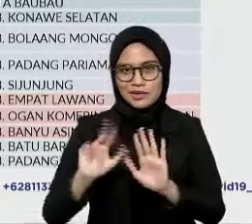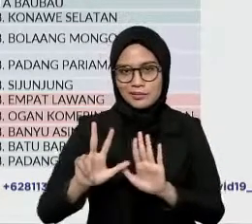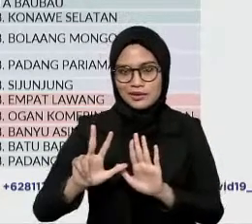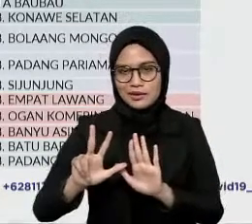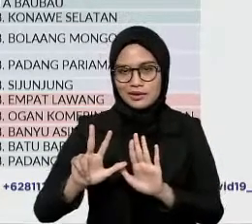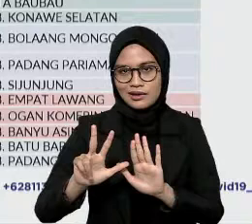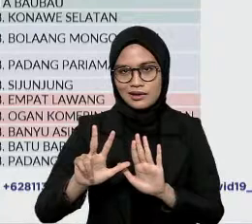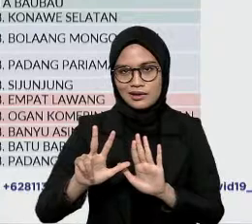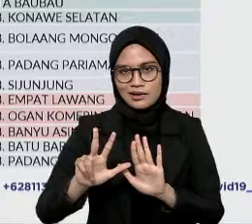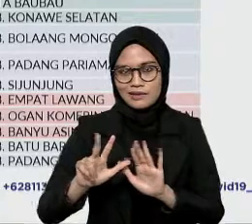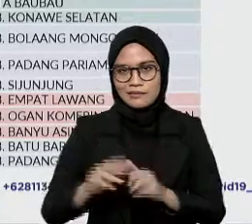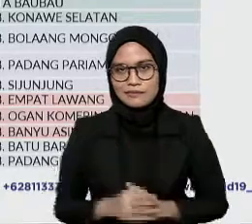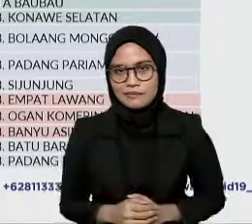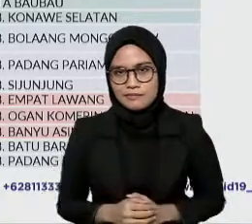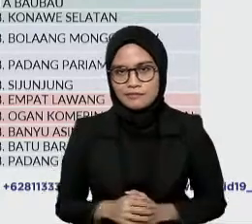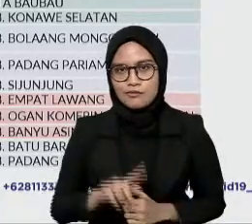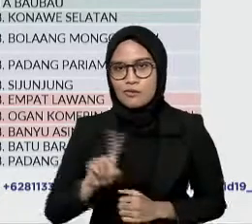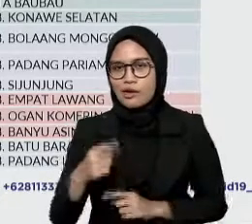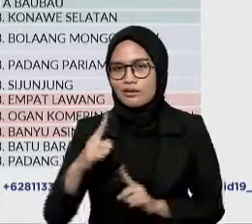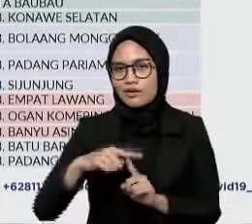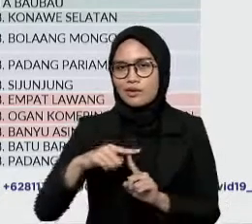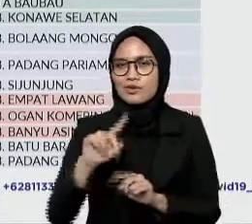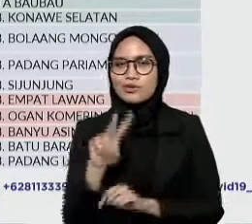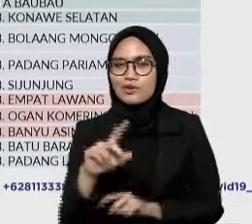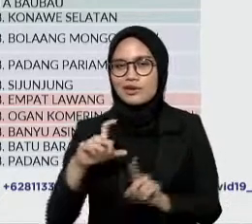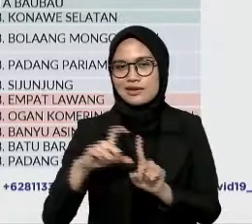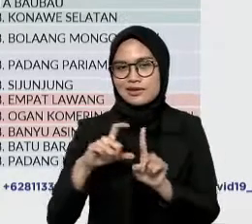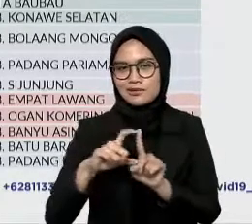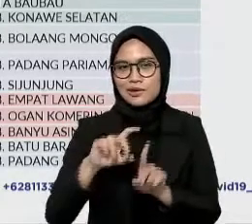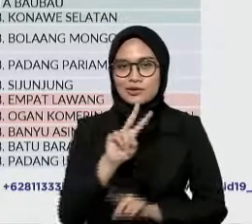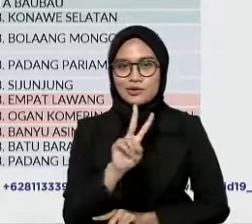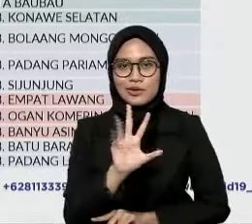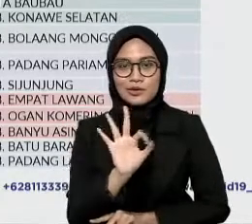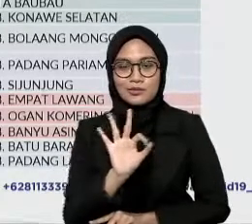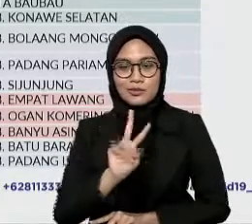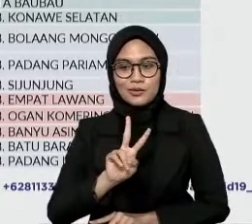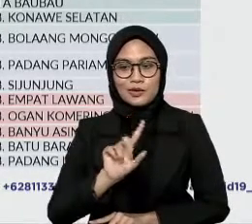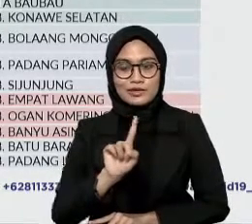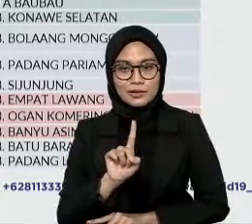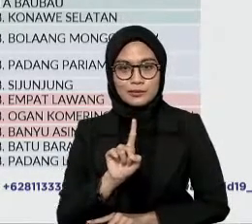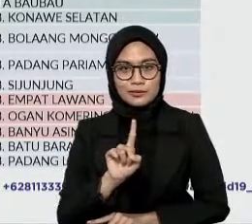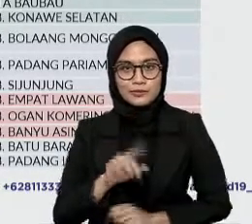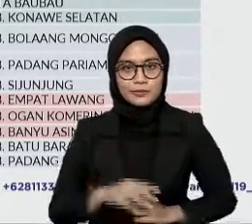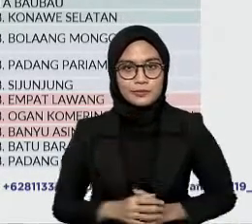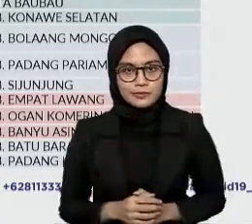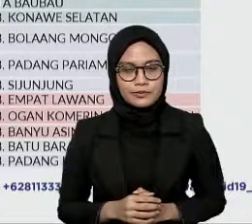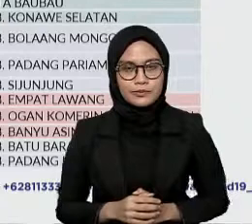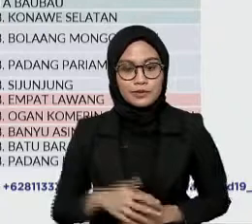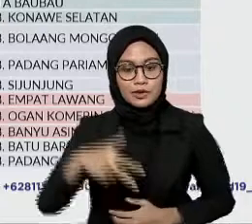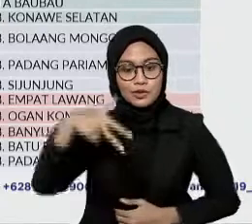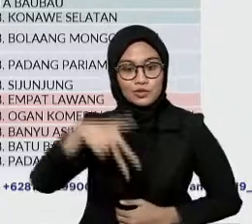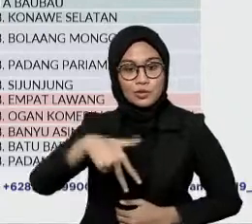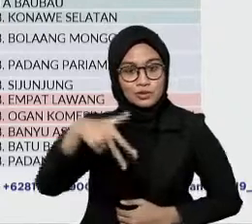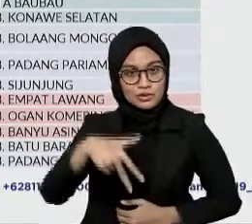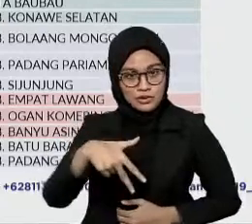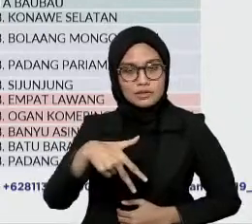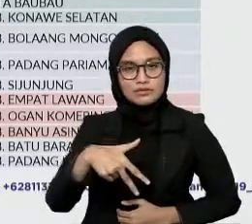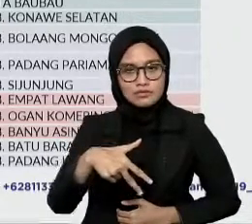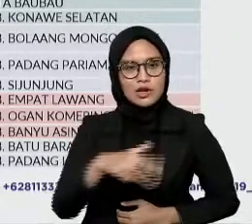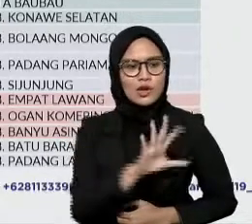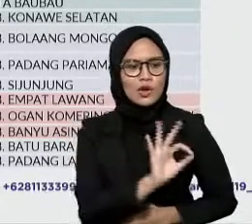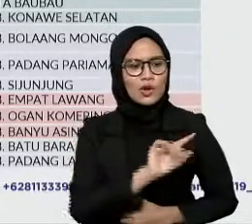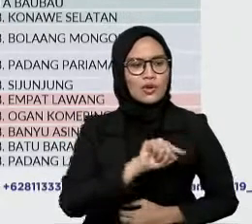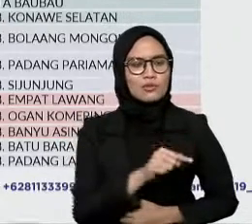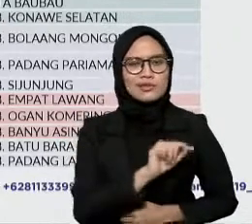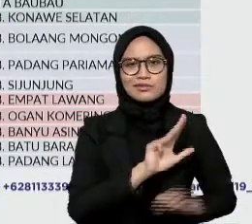per tanggal 2 Desember 2021. Dan Pulau Sulawesi yang sebelumnya